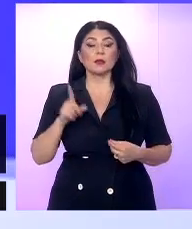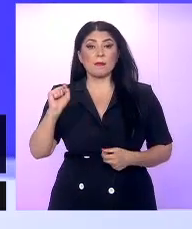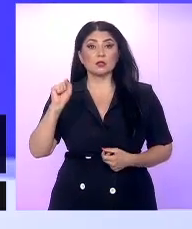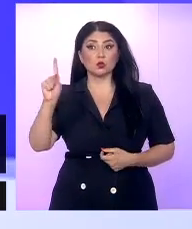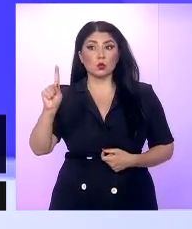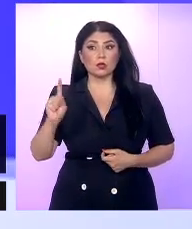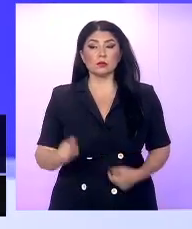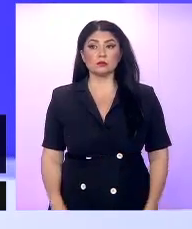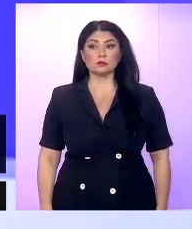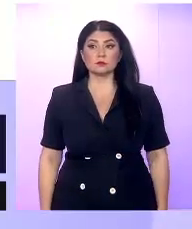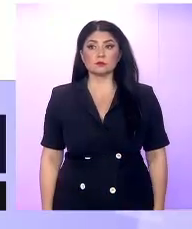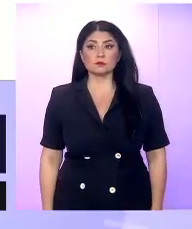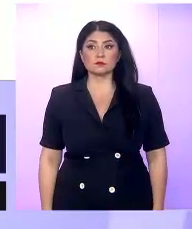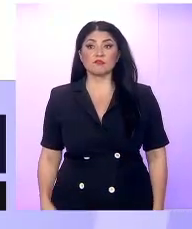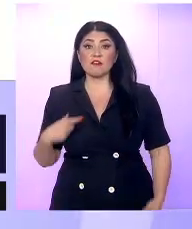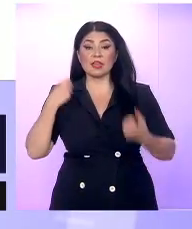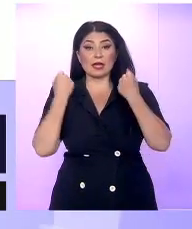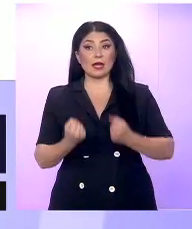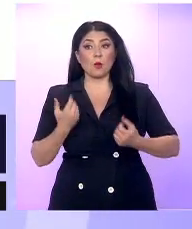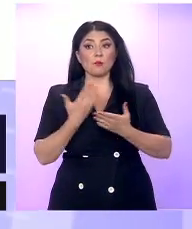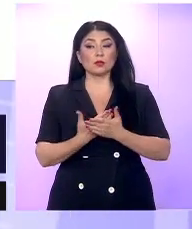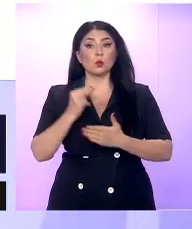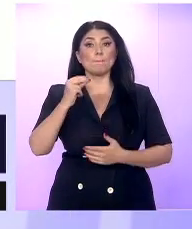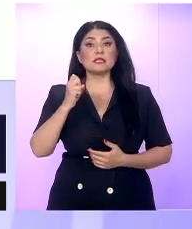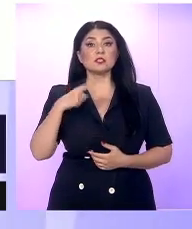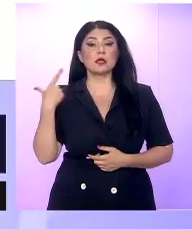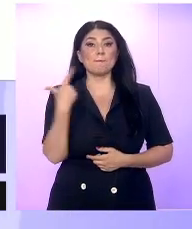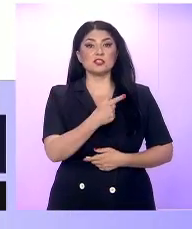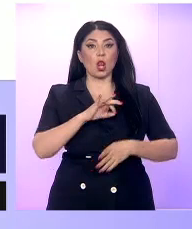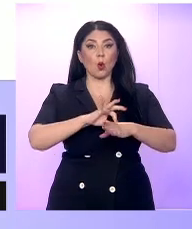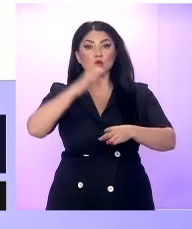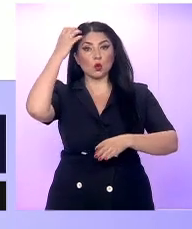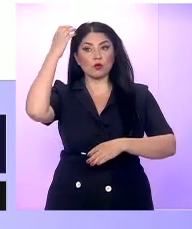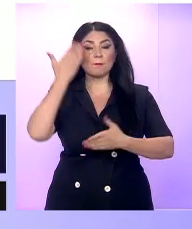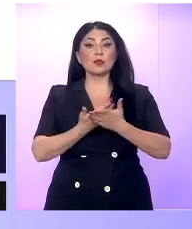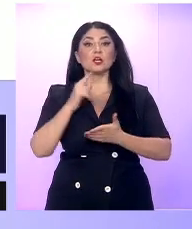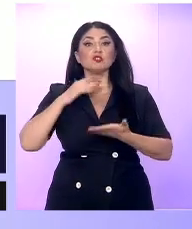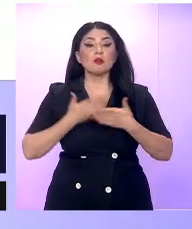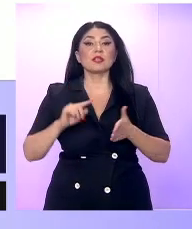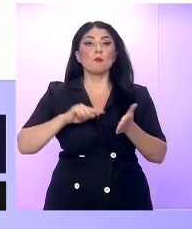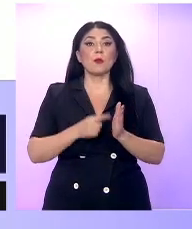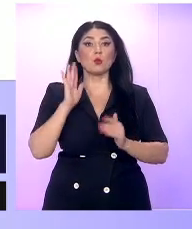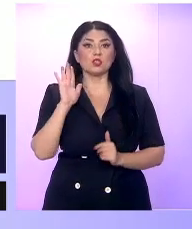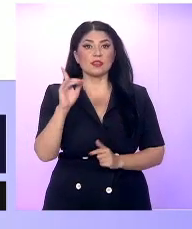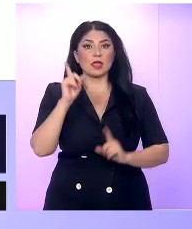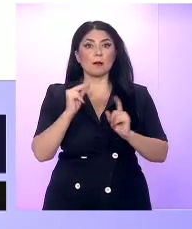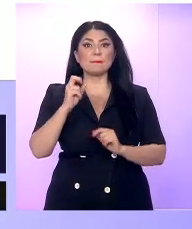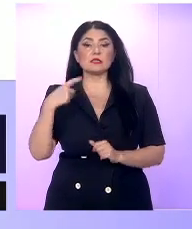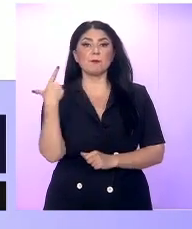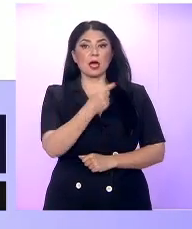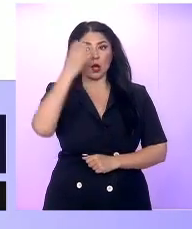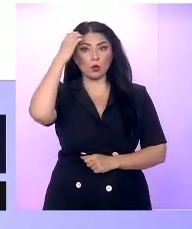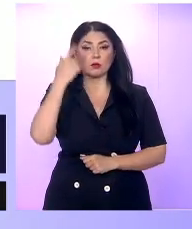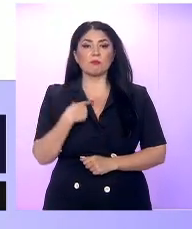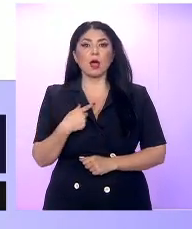din primăvară-vară, va fi greu pentru Partidul Social Democrat să plece de la guvernare, pentru că din acel moment, dacă PSD pleacă de la